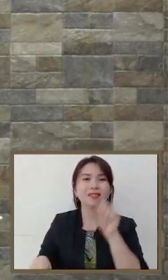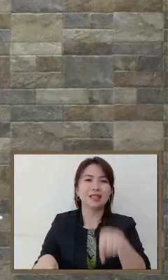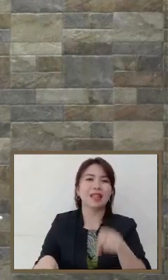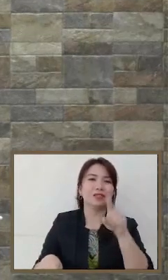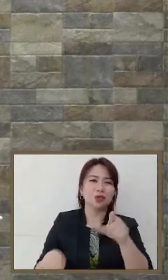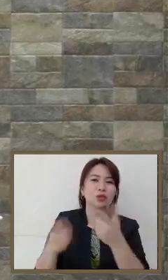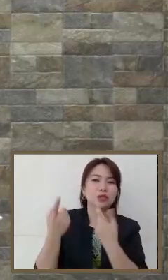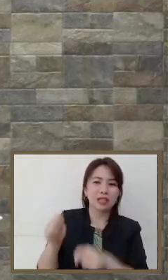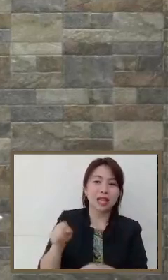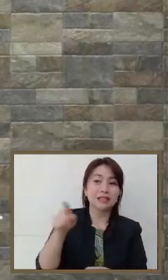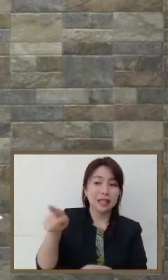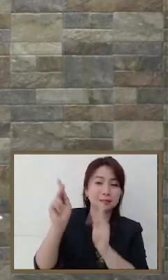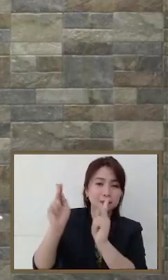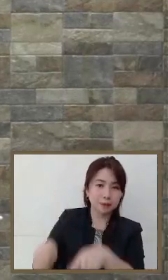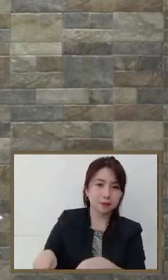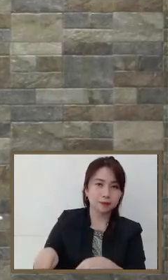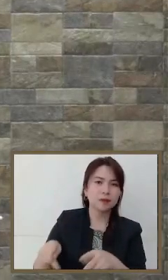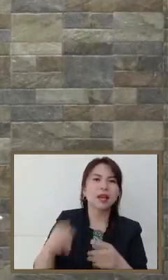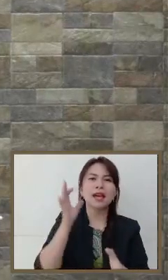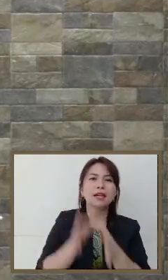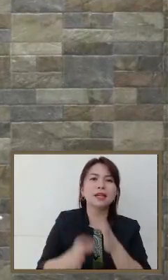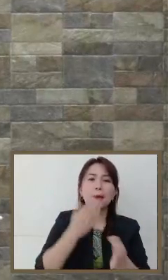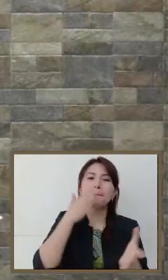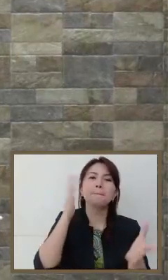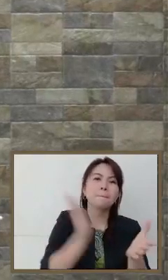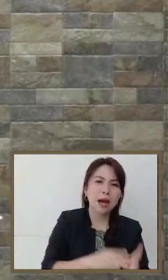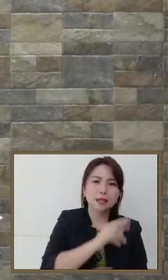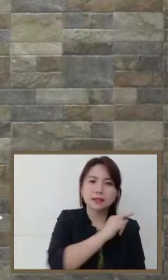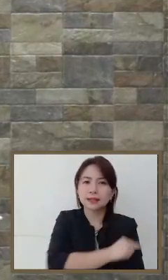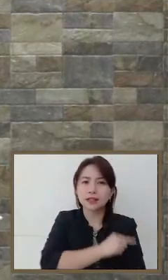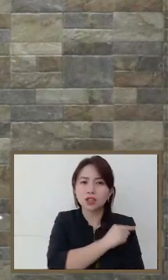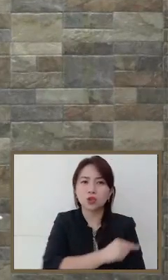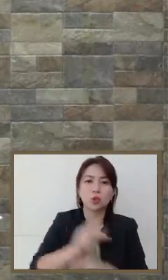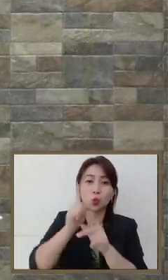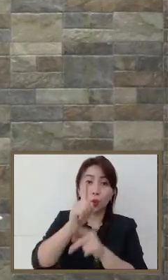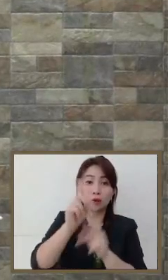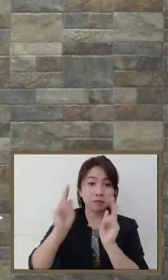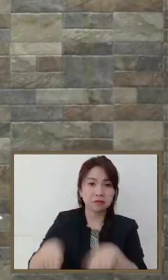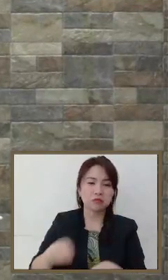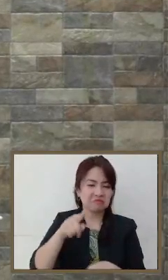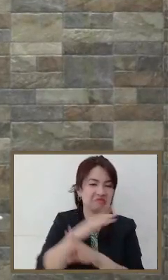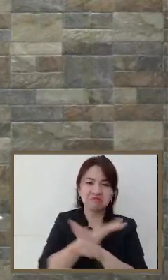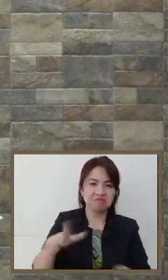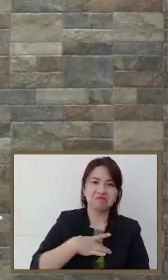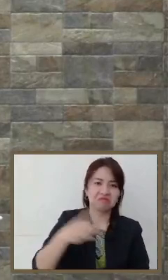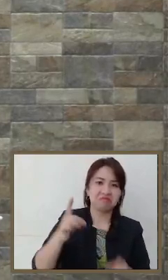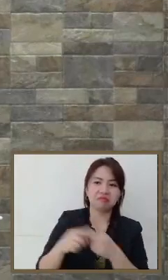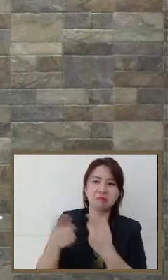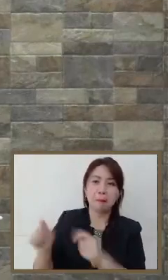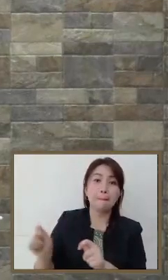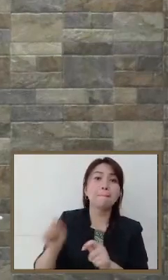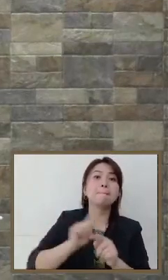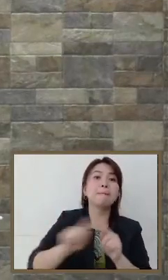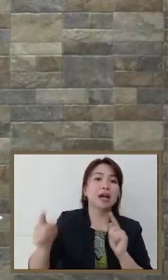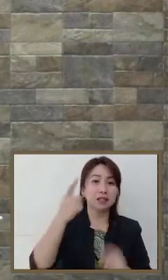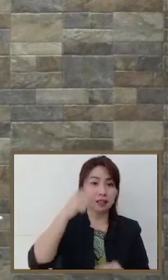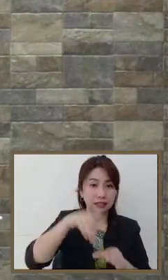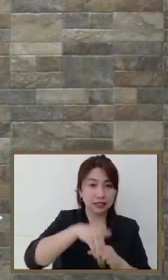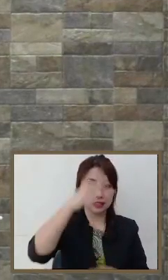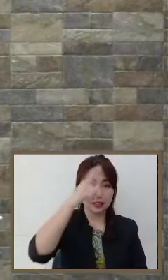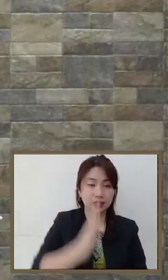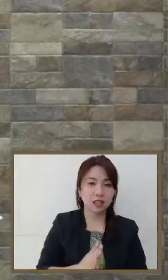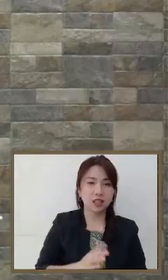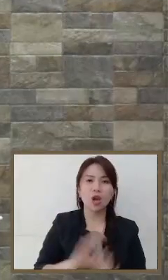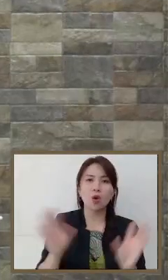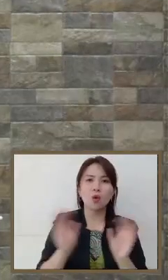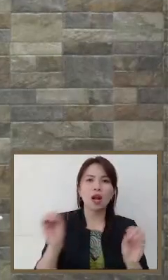Amen p Hindi maganda ang katangian ng tao ayaw mong magtiwala Amen pero sa Diyos mga kapatid wala kang